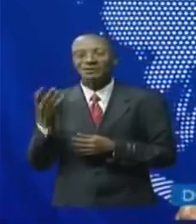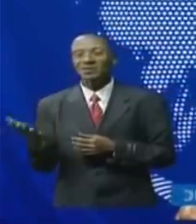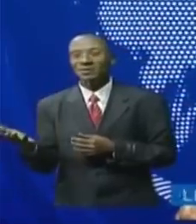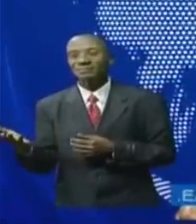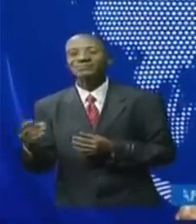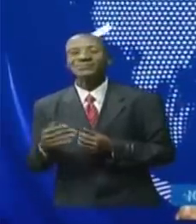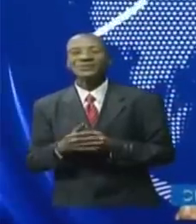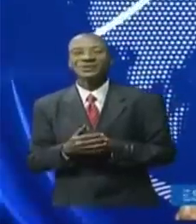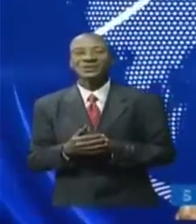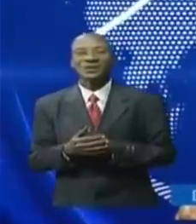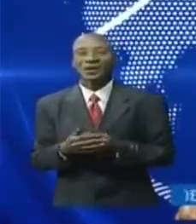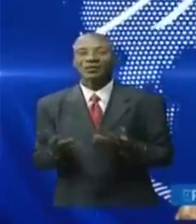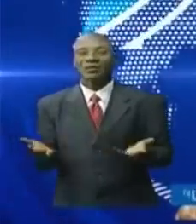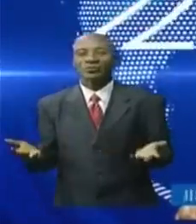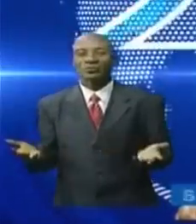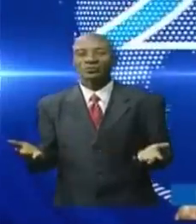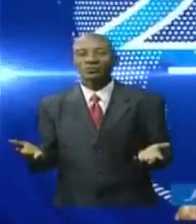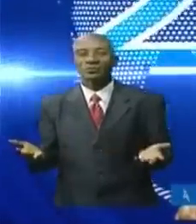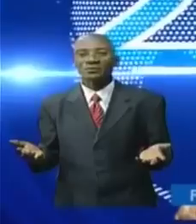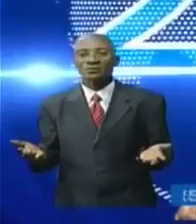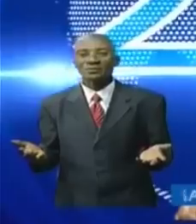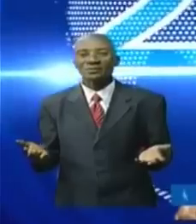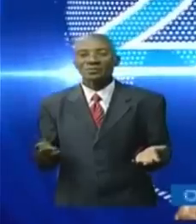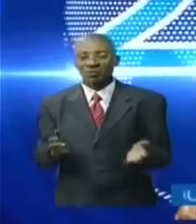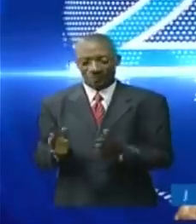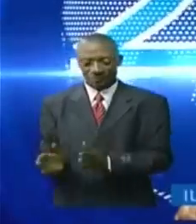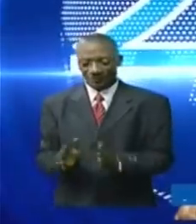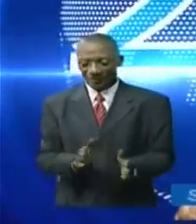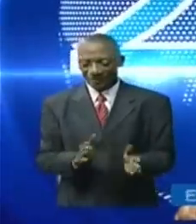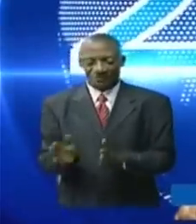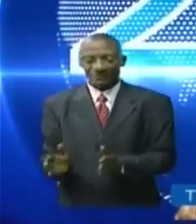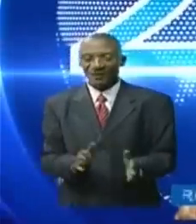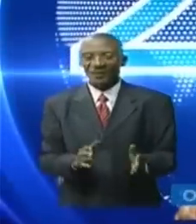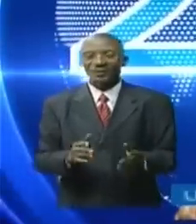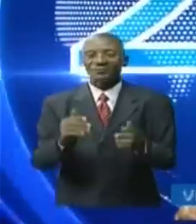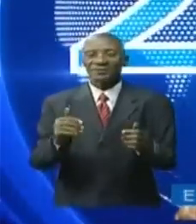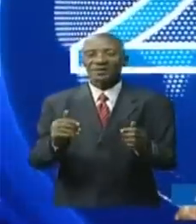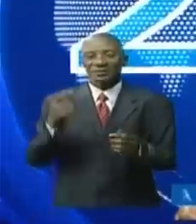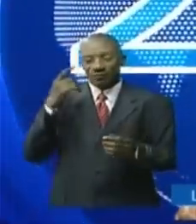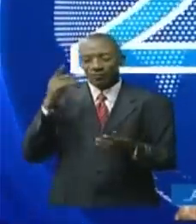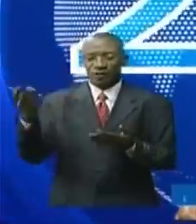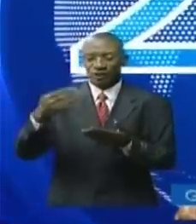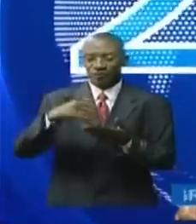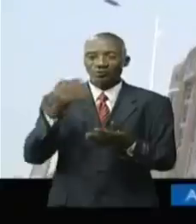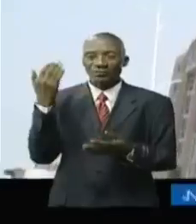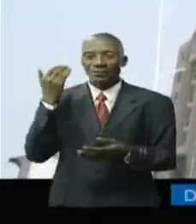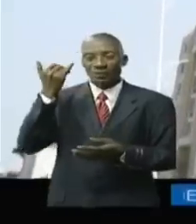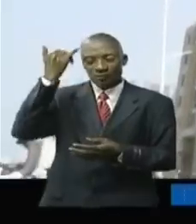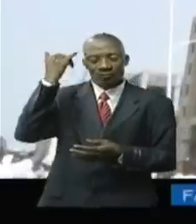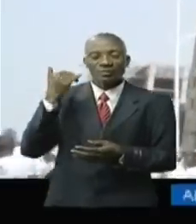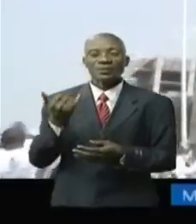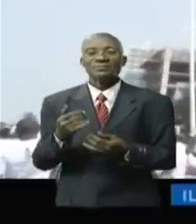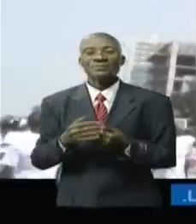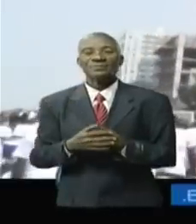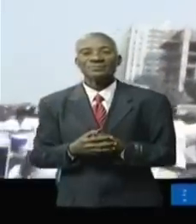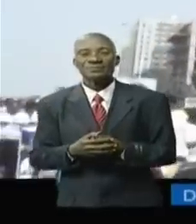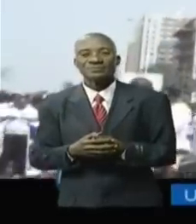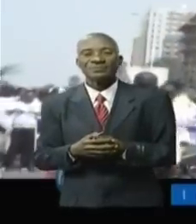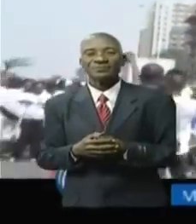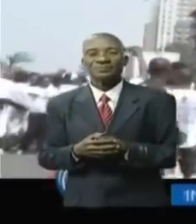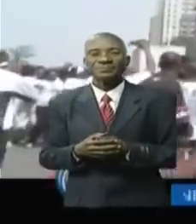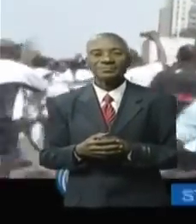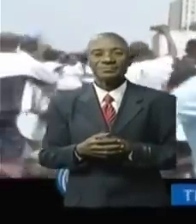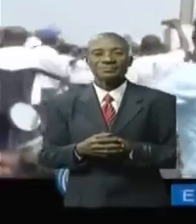de soutien à l'annonce de l'arrivée de la dépouille de Patrice Emery Lumumba. Le